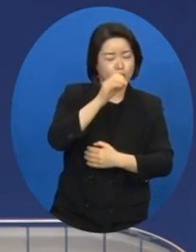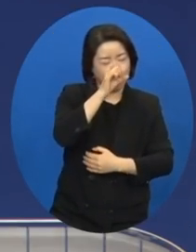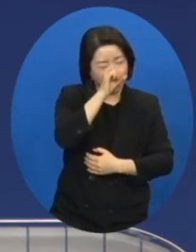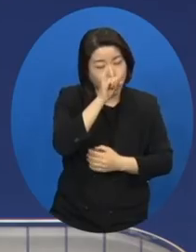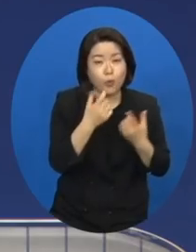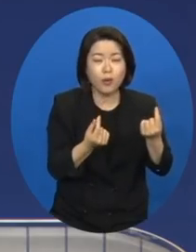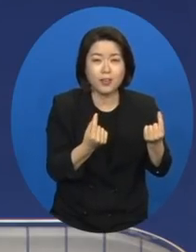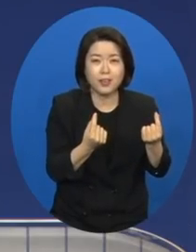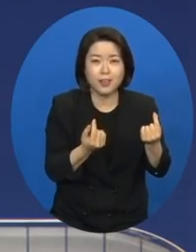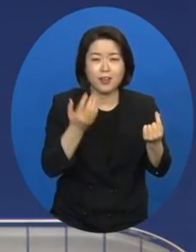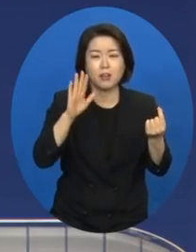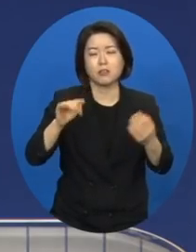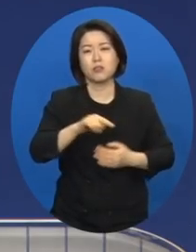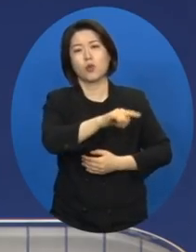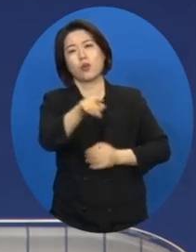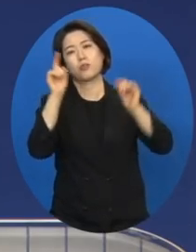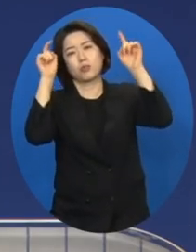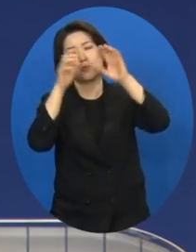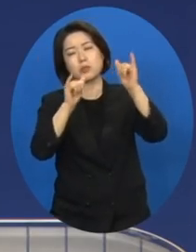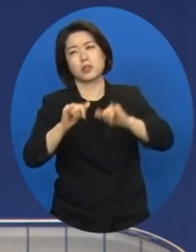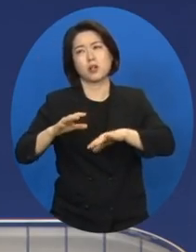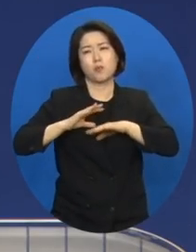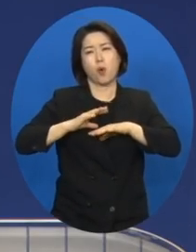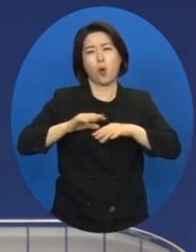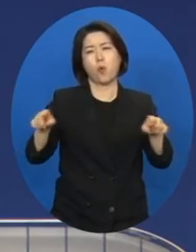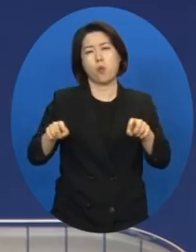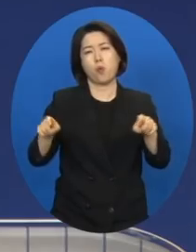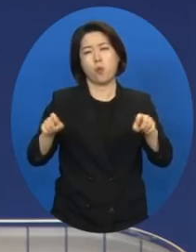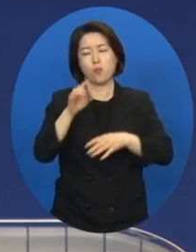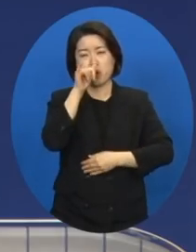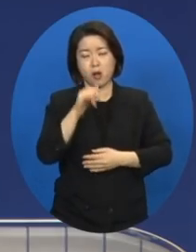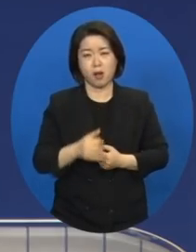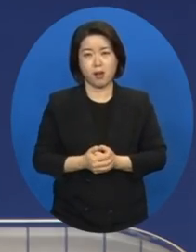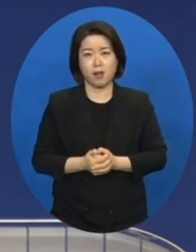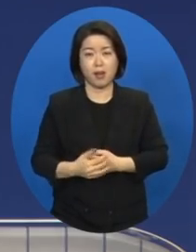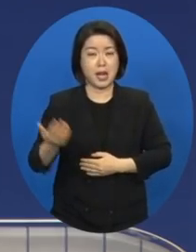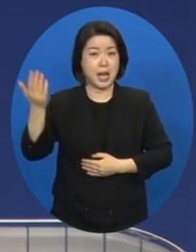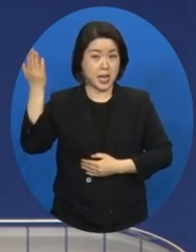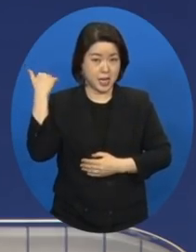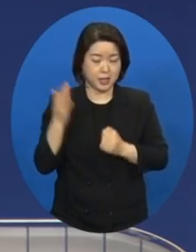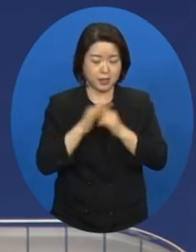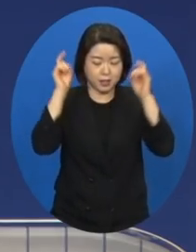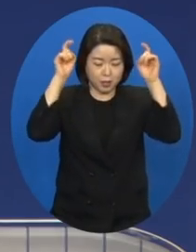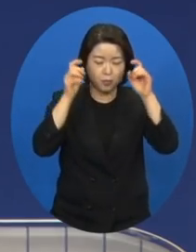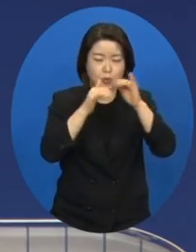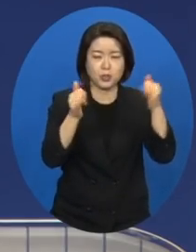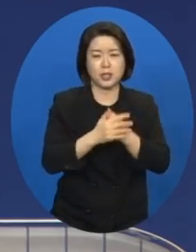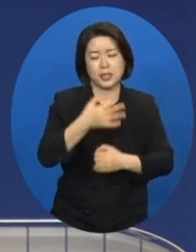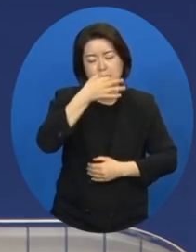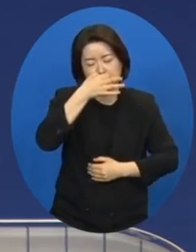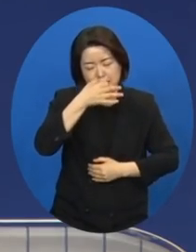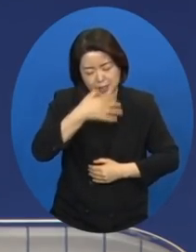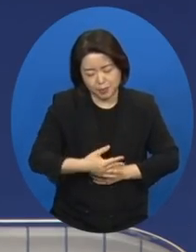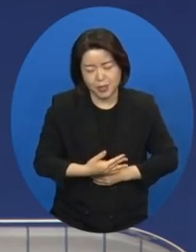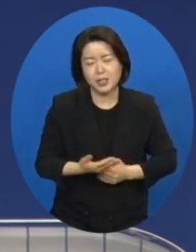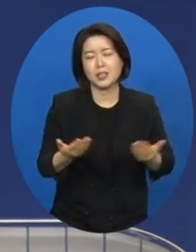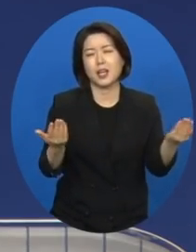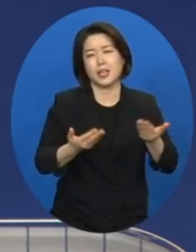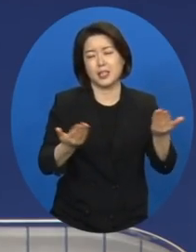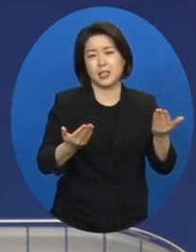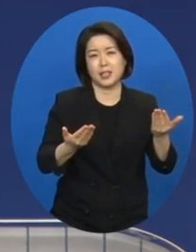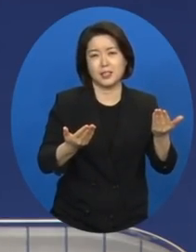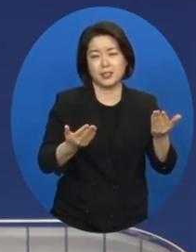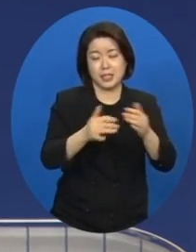굉장히 무서워했다는 거예요. 목자들은 그 당시에 굉장히 힘겹게 일을 하는 노동자 계층이었습니다. 사회적으로